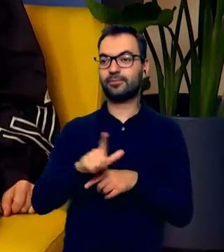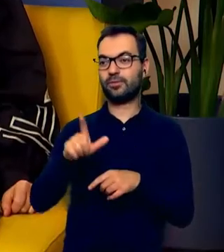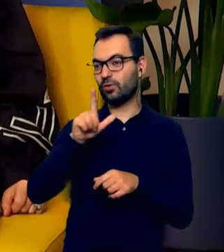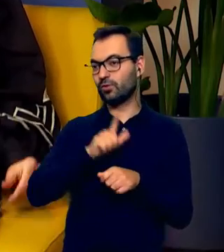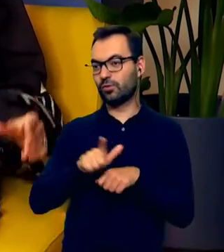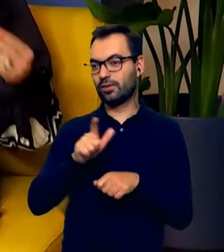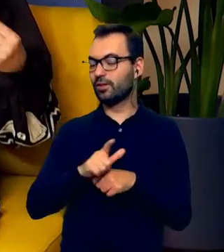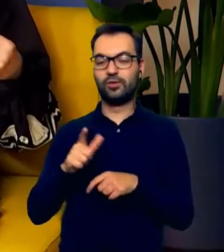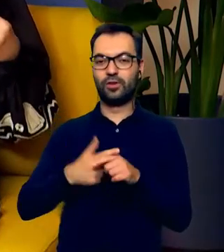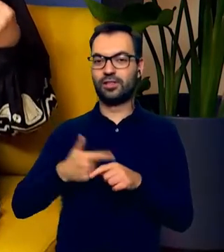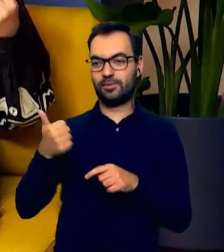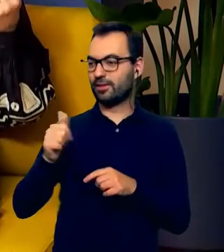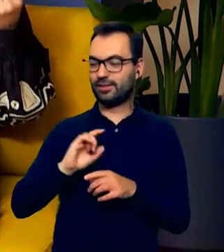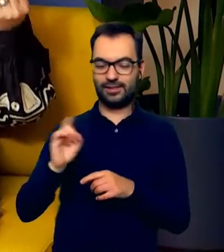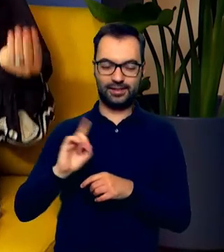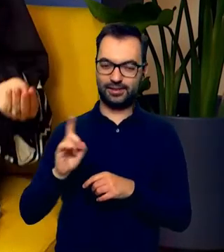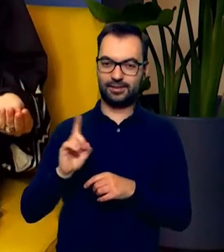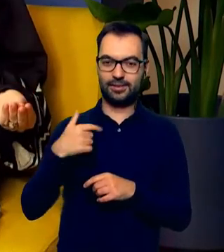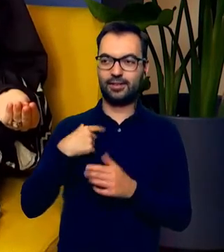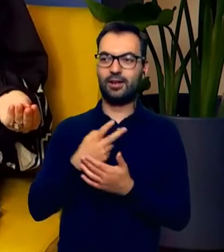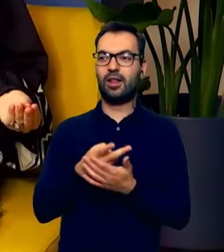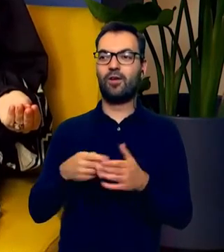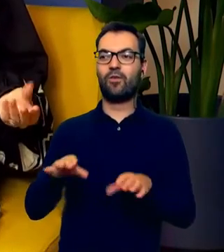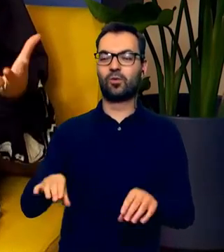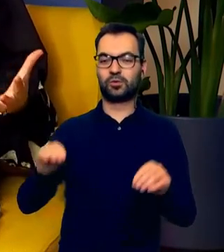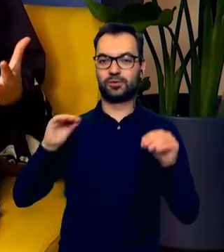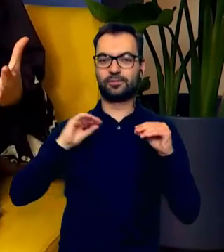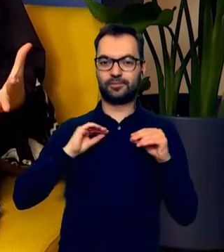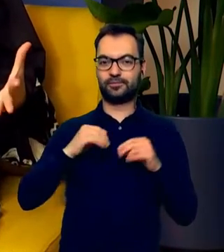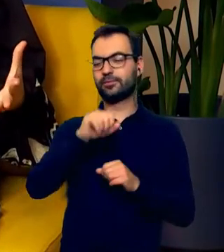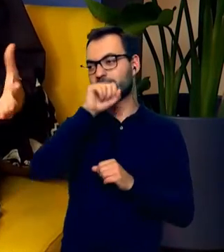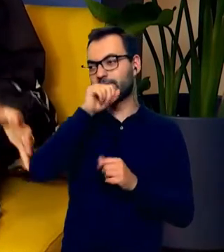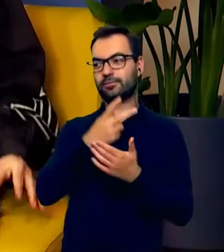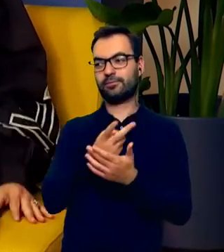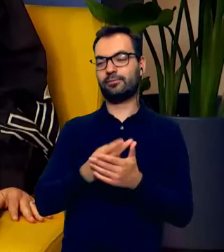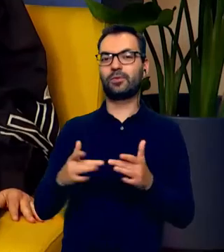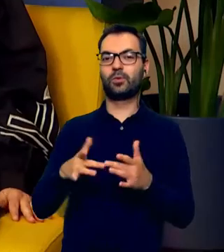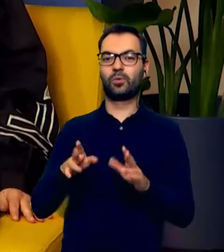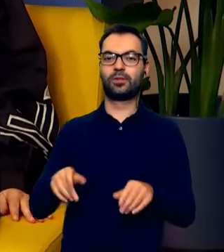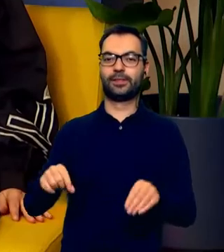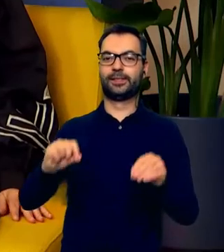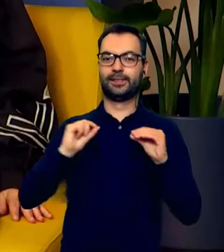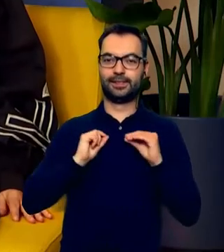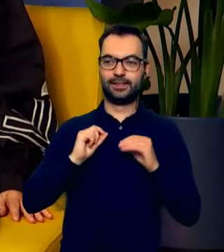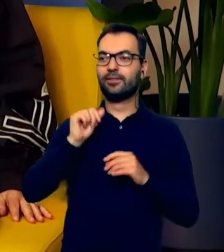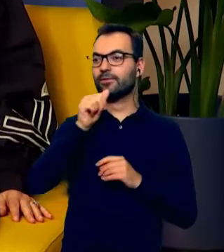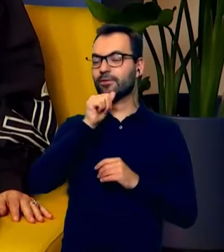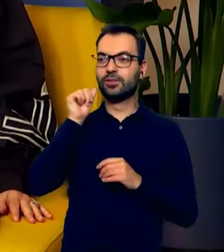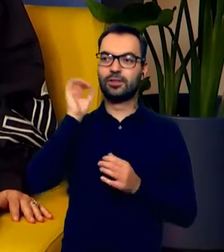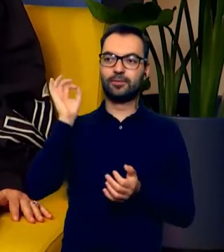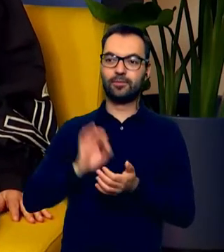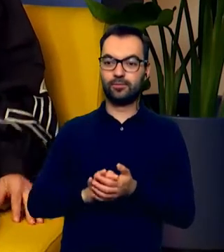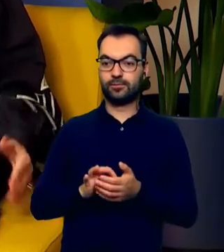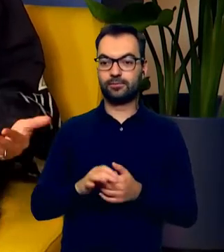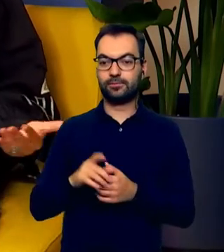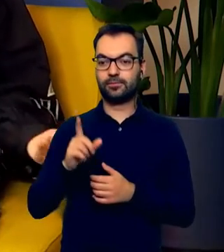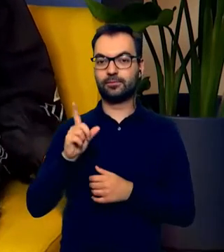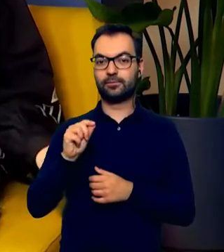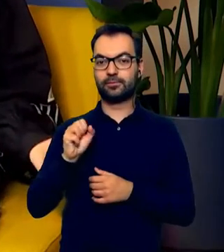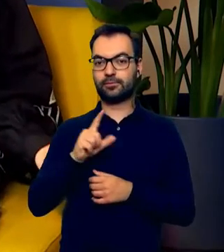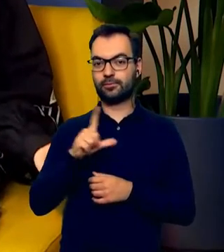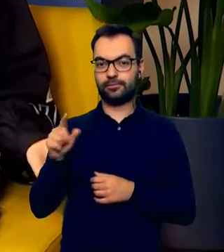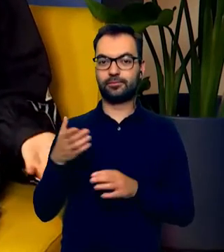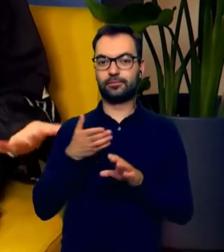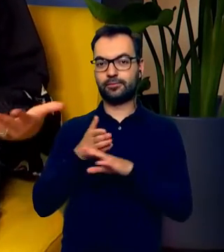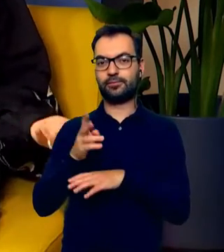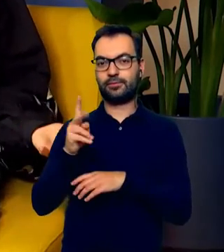12. Nie, o 21 to ja już leżę w łóżeczku zwykle, ja kocham leżeć w łóżeczku. Ale wczoraj akurat Paweł przyszedł